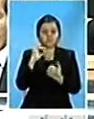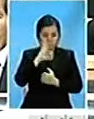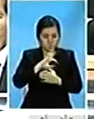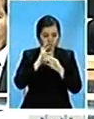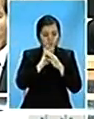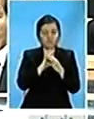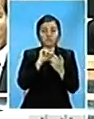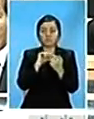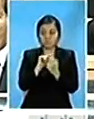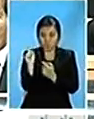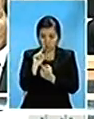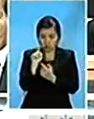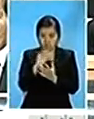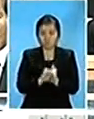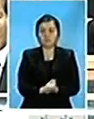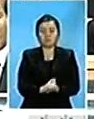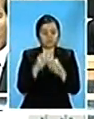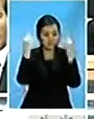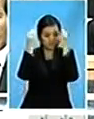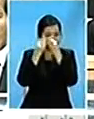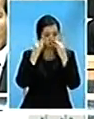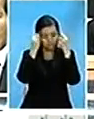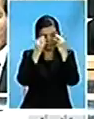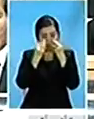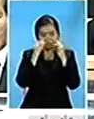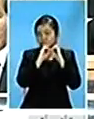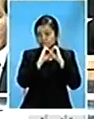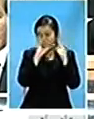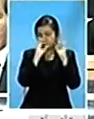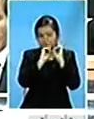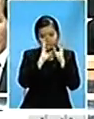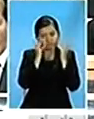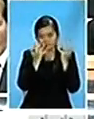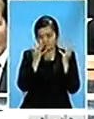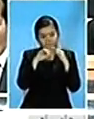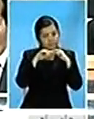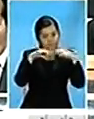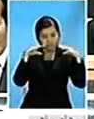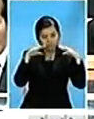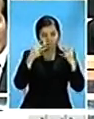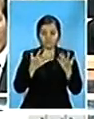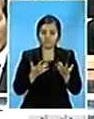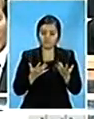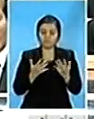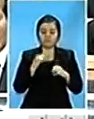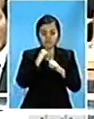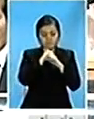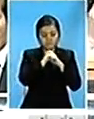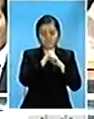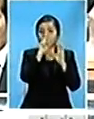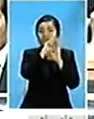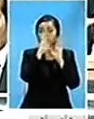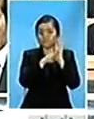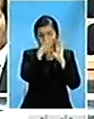ราะว่ามีความสับสนไม่ชัดเจนไม่เหมาะสมในข้อกำหนดห